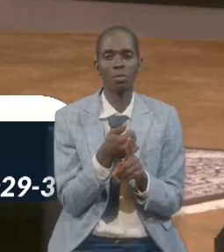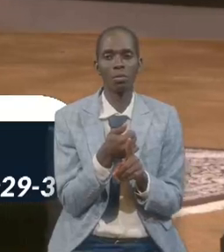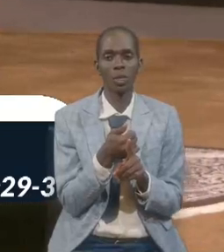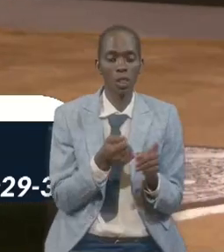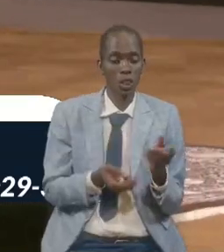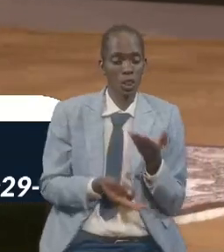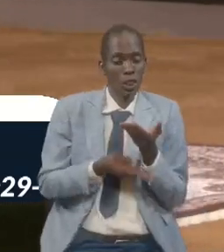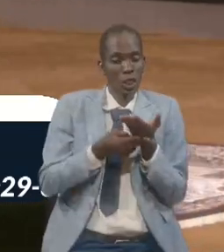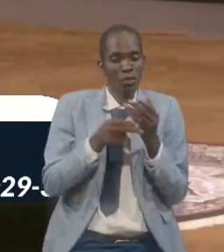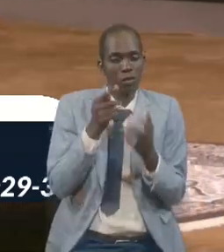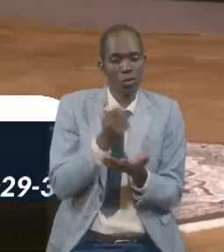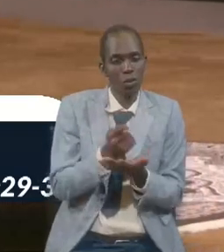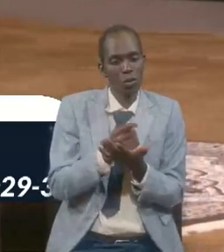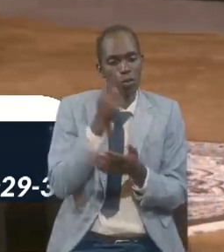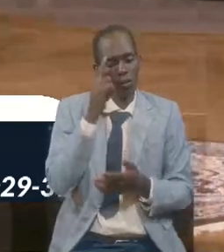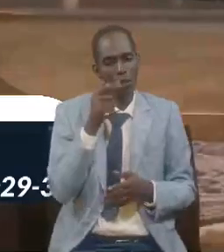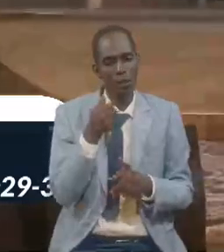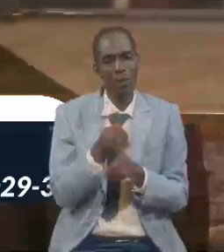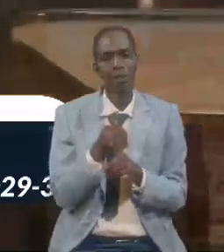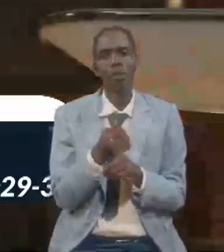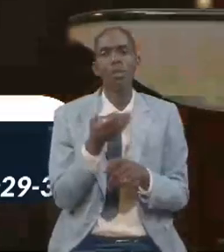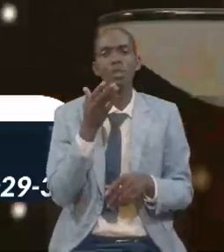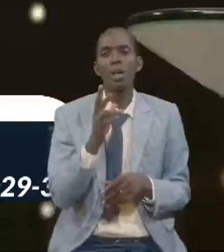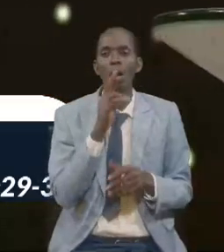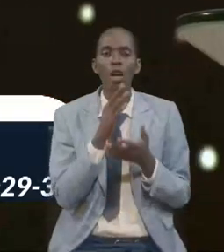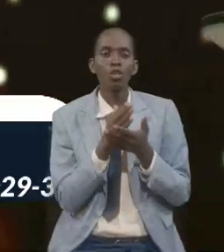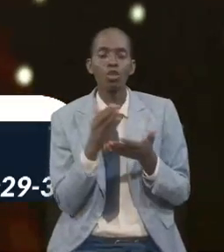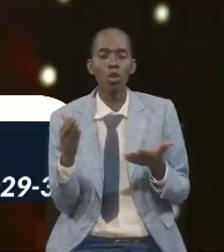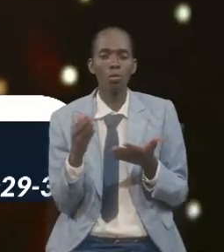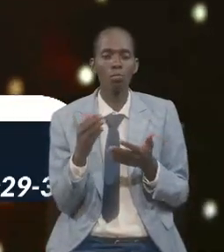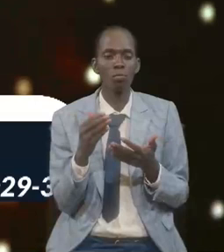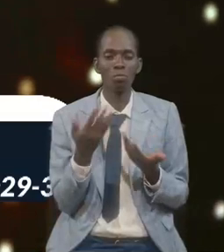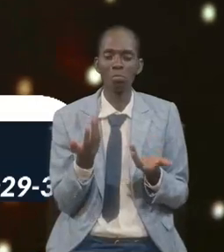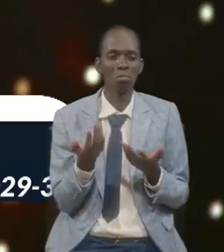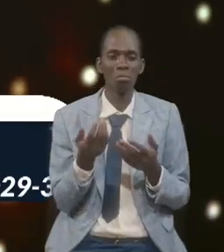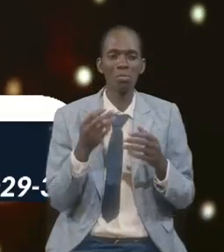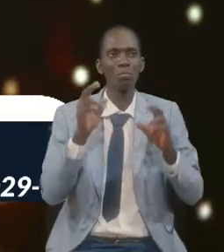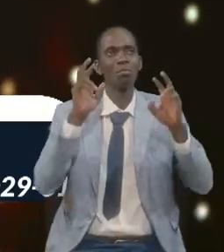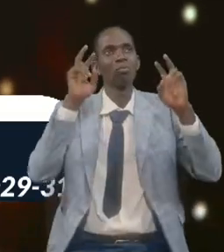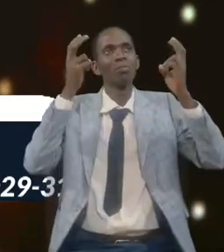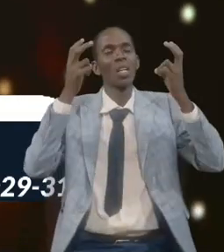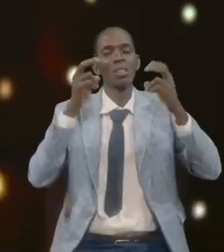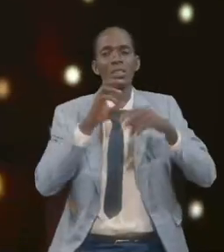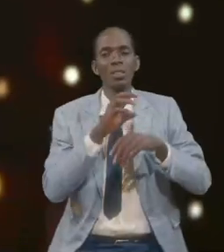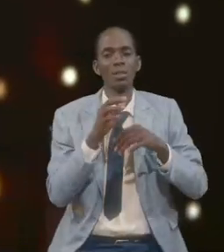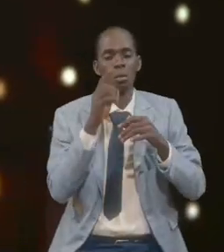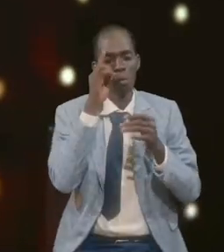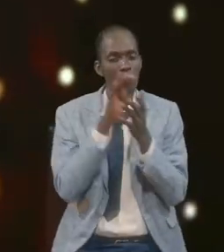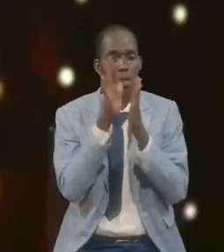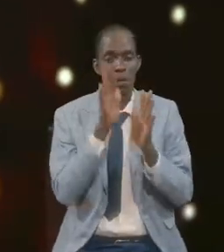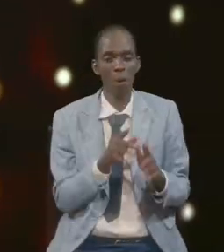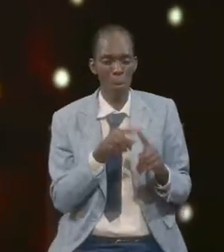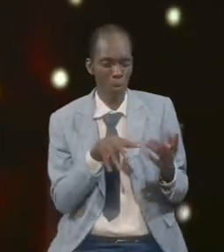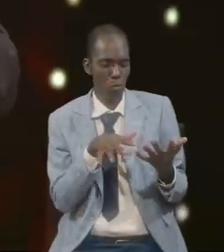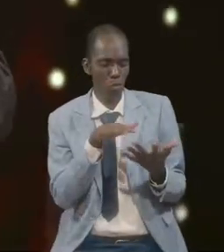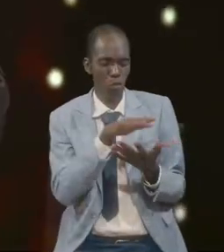Pour lui-même. Il y a de soi-disant croyants, ils ne pensent pas la